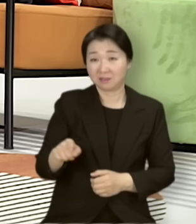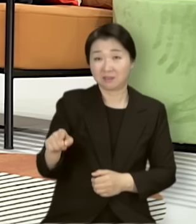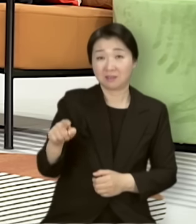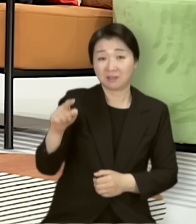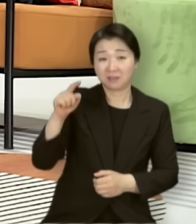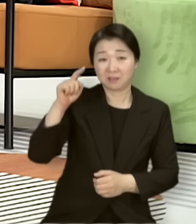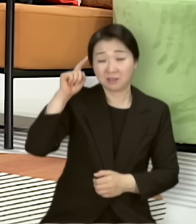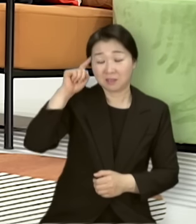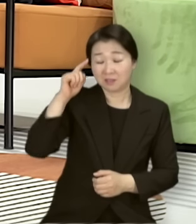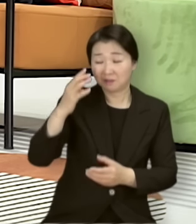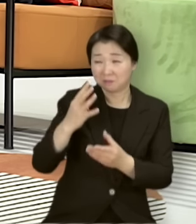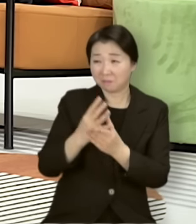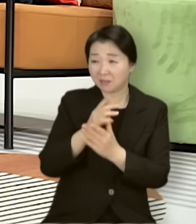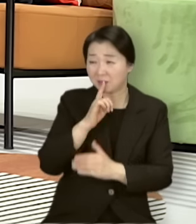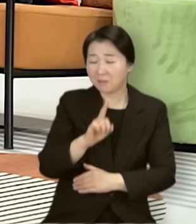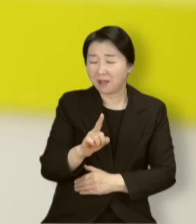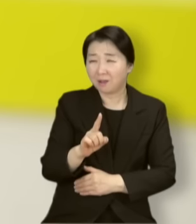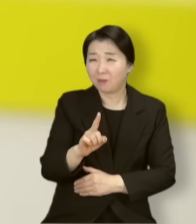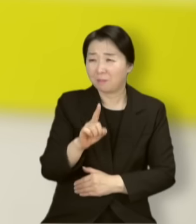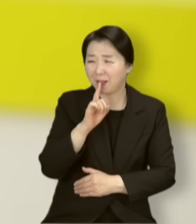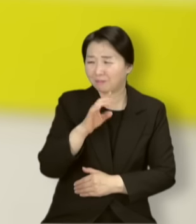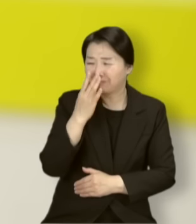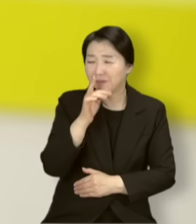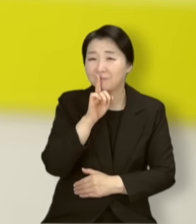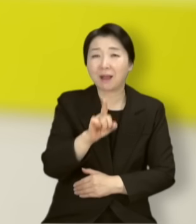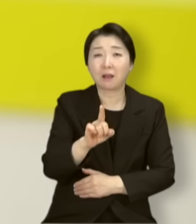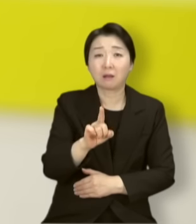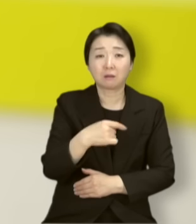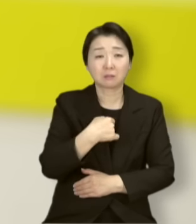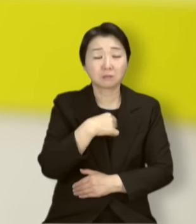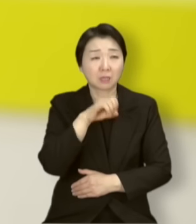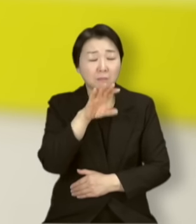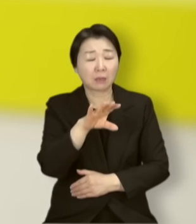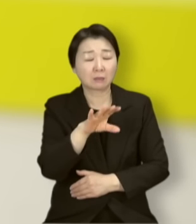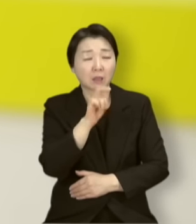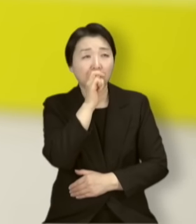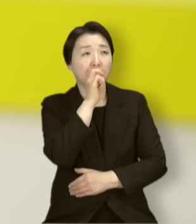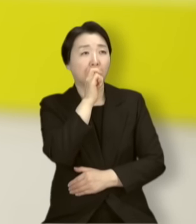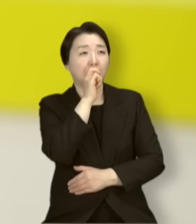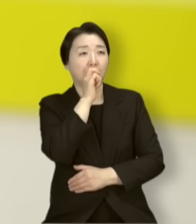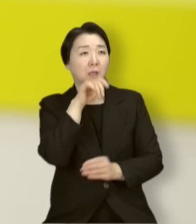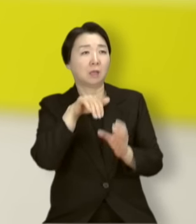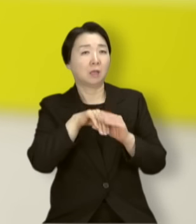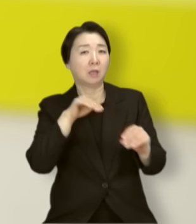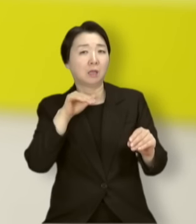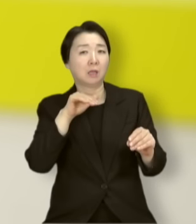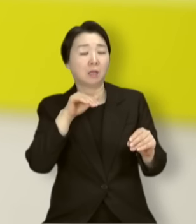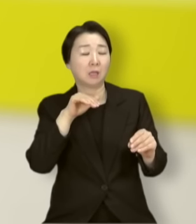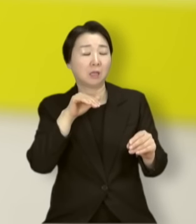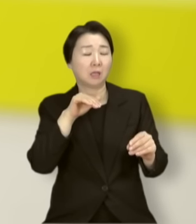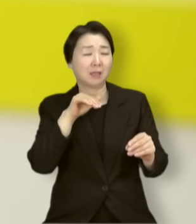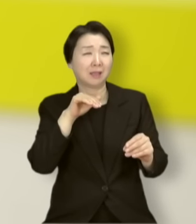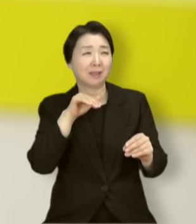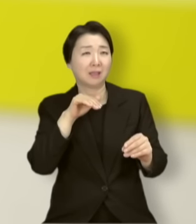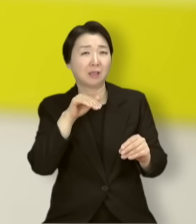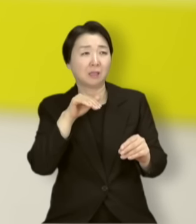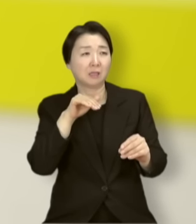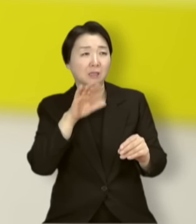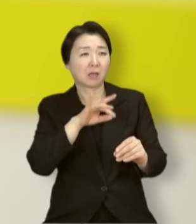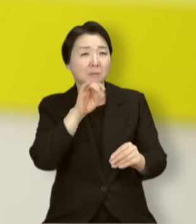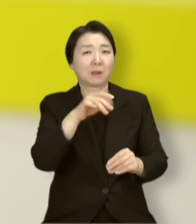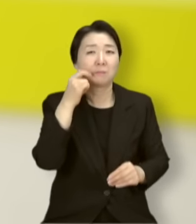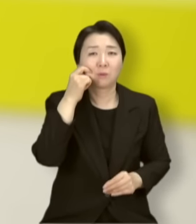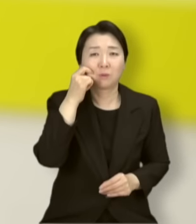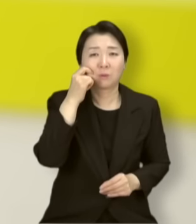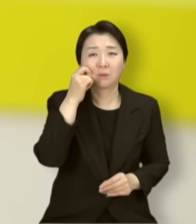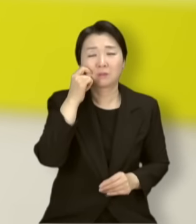하는 사람이 어떻게 이렇게 스투피드한 소리를 네. 하느냐. 네. 그러면 제가 얘기하다 말이 막혀가지고 가끔은 목이 메서 얘기를